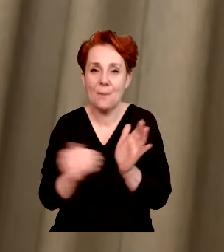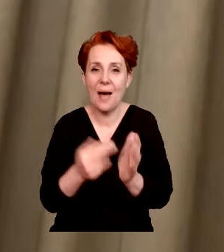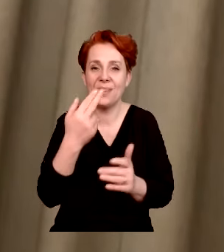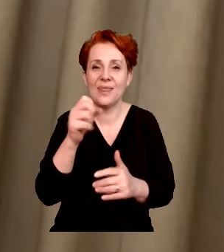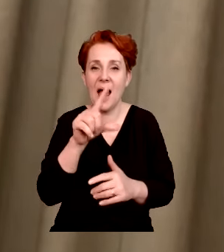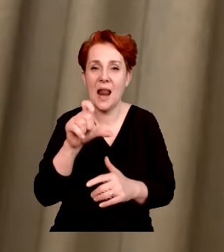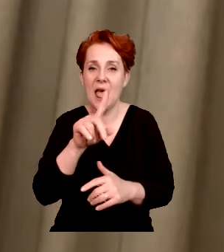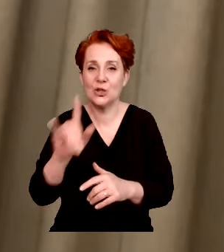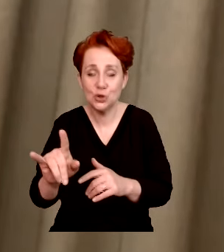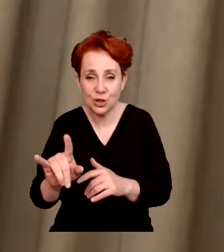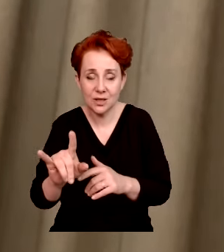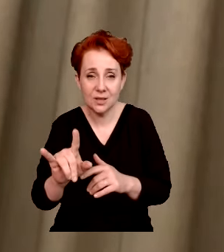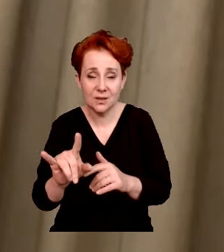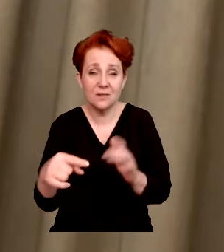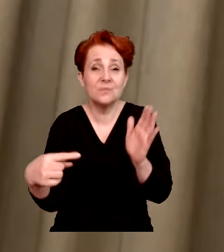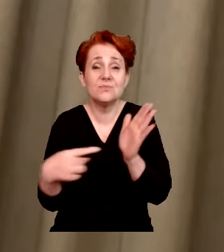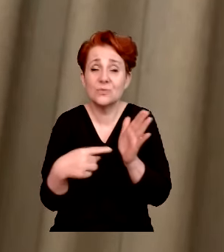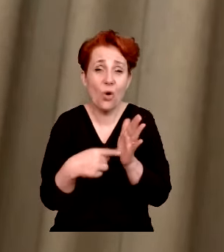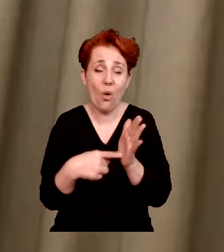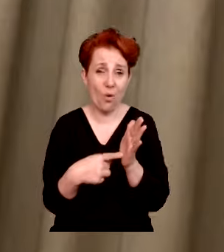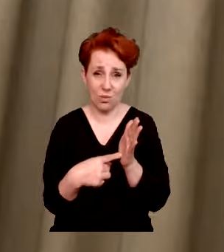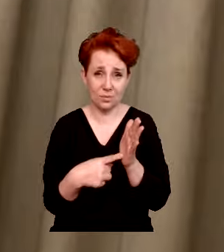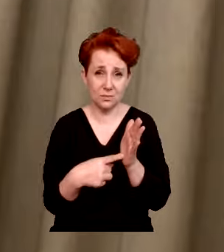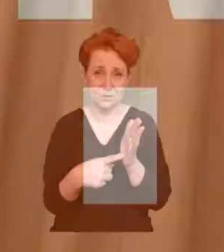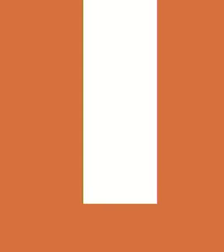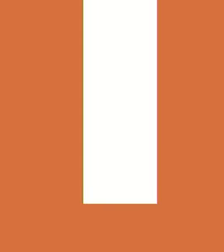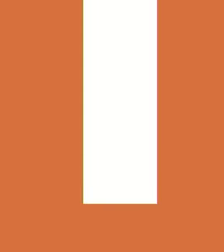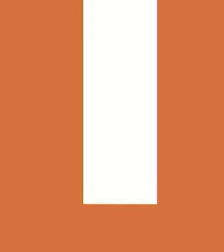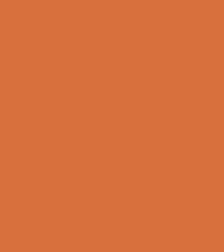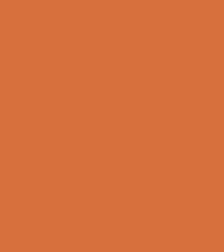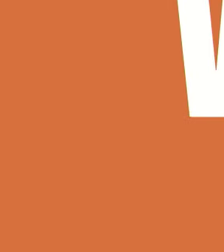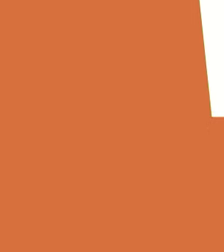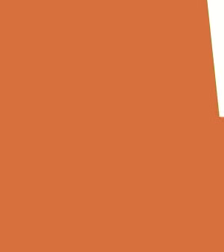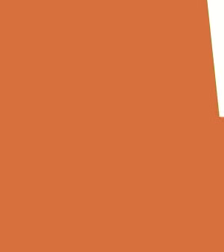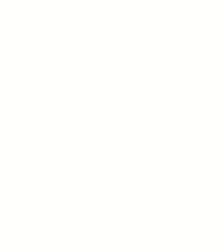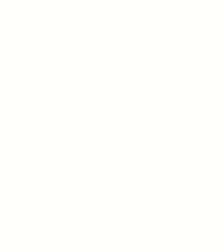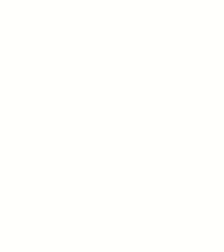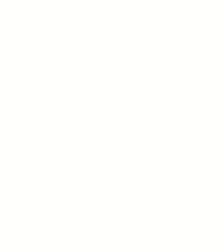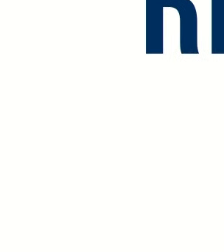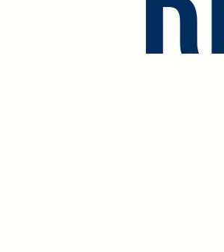ABW, miało tutaj być wyłączone.